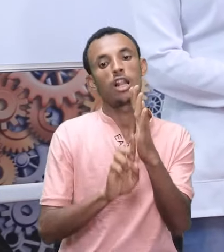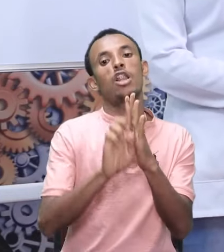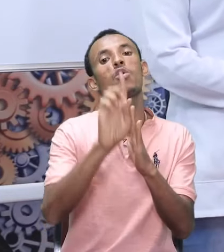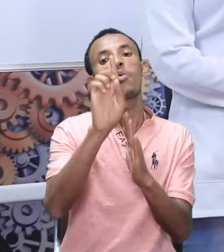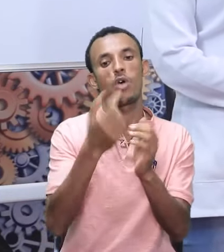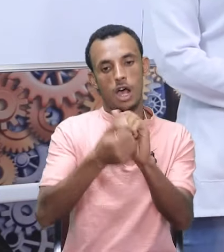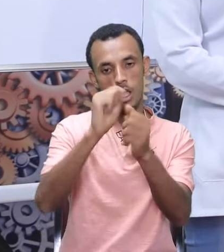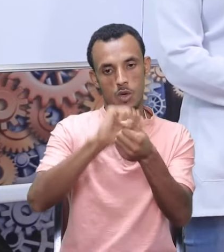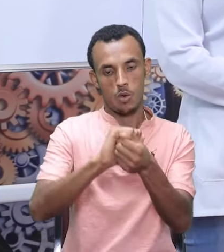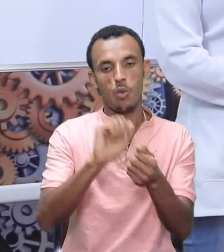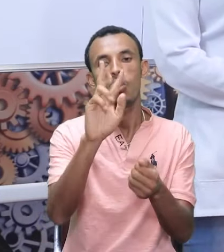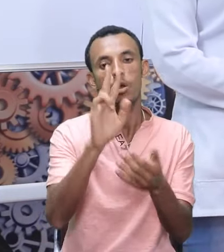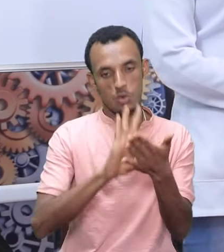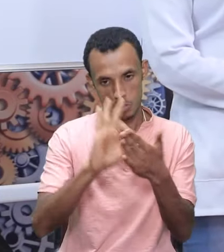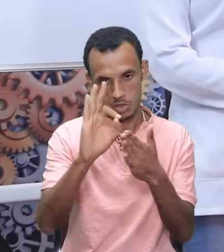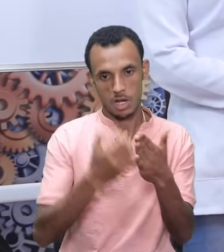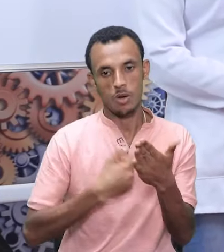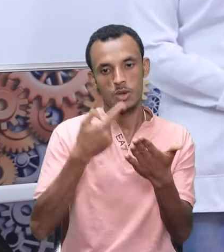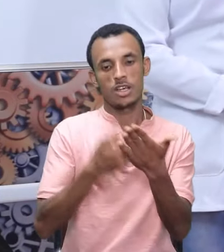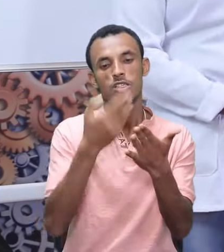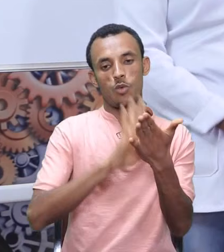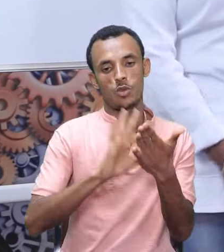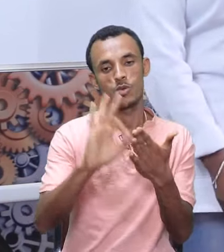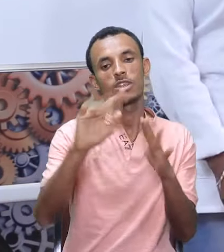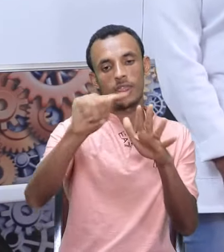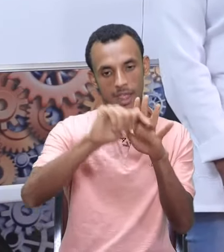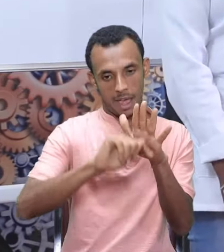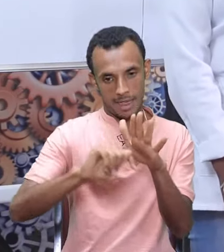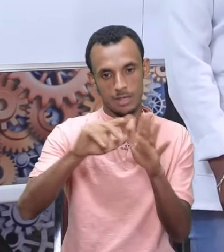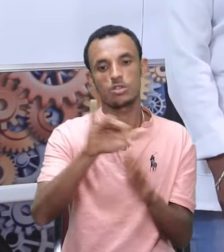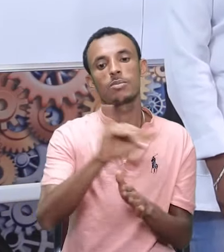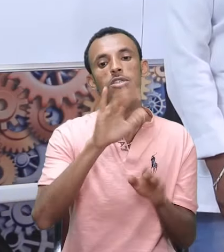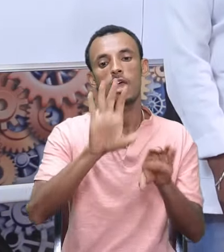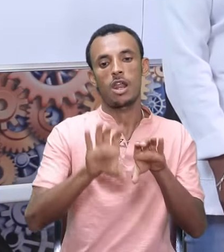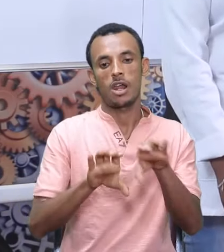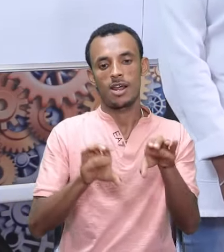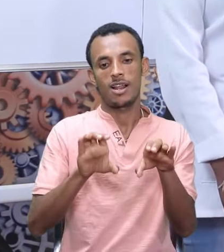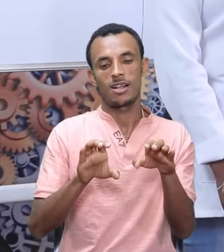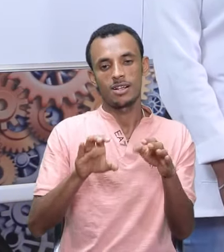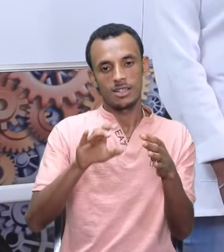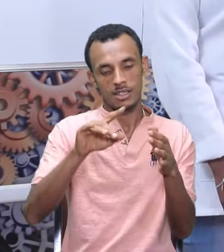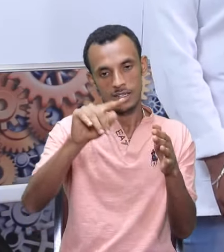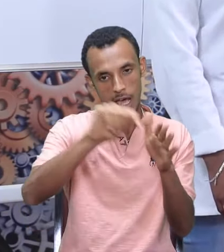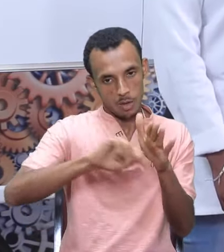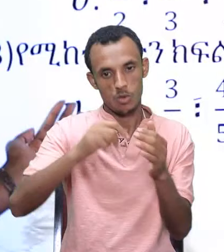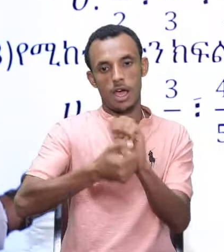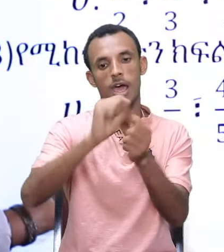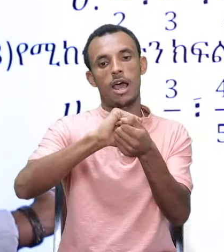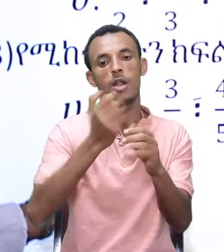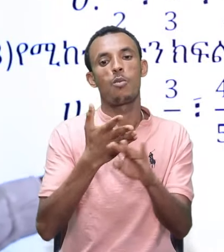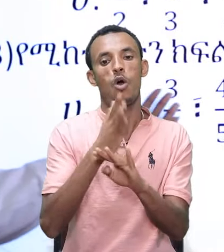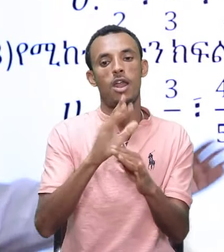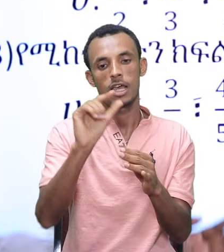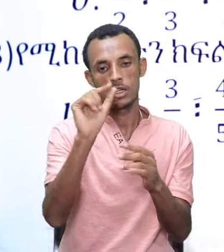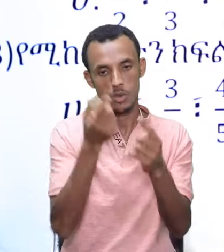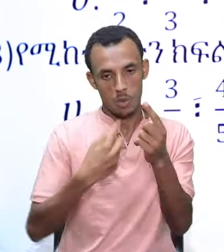በድጋሚ ሁለት ቁጥሮች አሉ። እነዚህን ቁጥሮች መጀመሪያ ታታቸውን ተመሳሳይ እናረጋለን። ታታቸውን ከለወጥን በኋላ